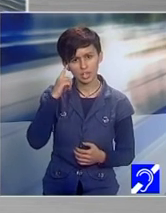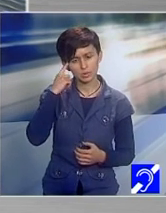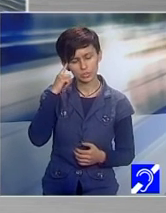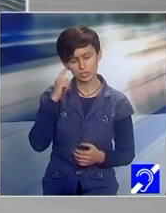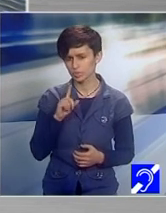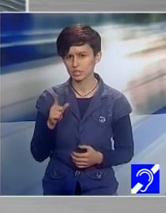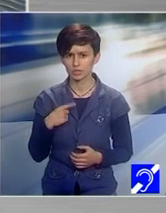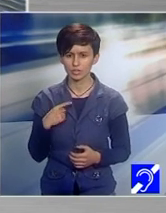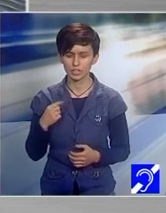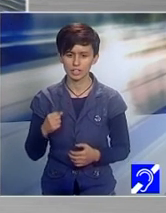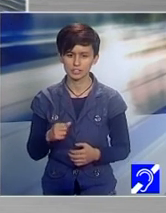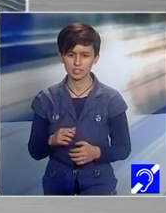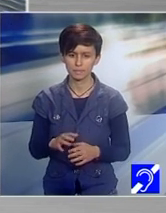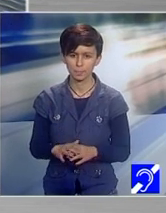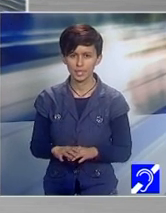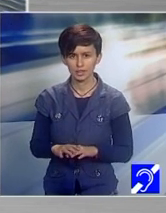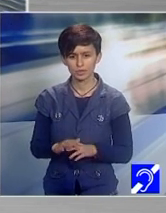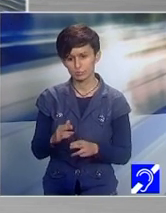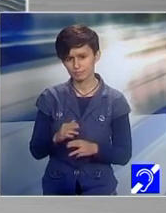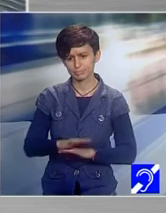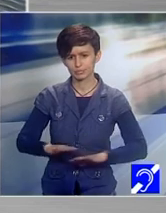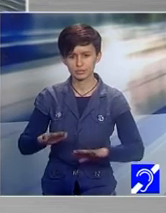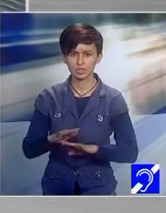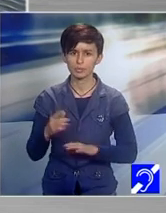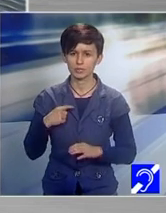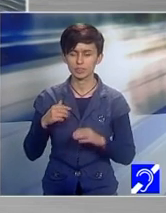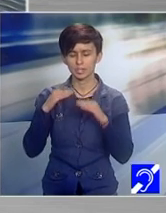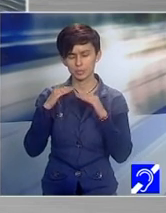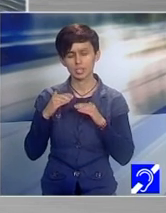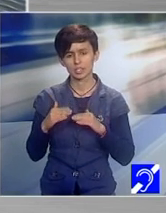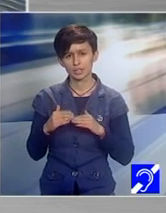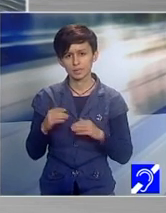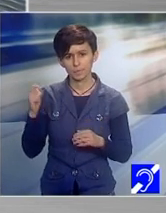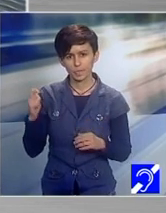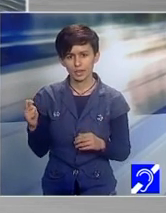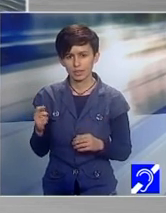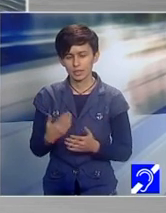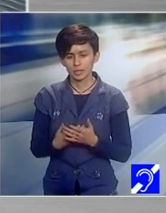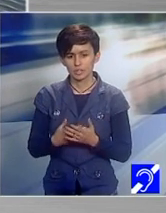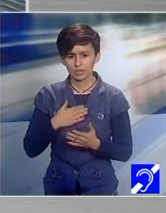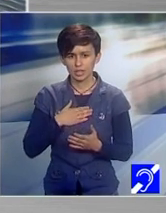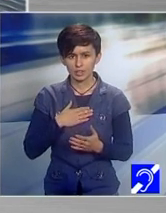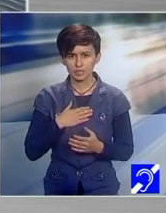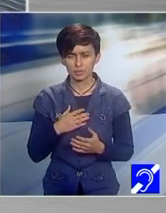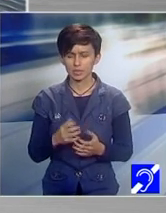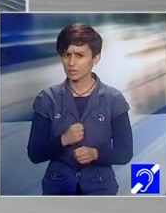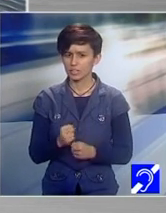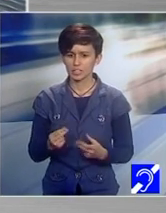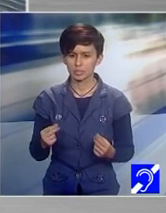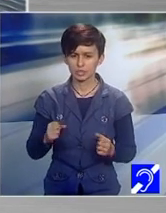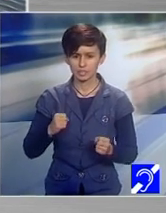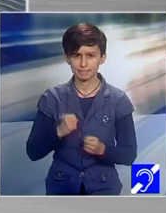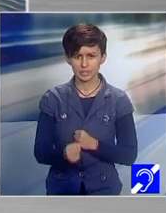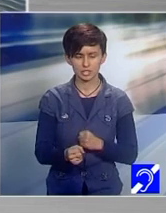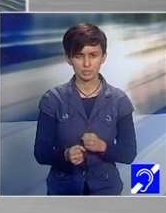că suntem în topul țării prin faptul că avem nu știu câte spargeri cu un anumit mod de operare. La